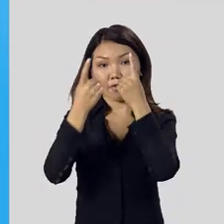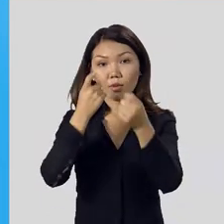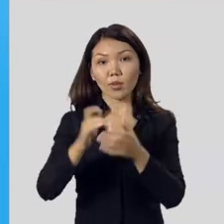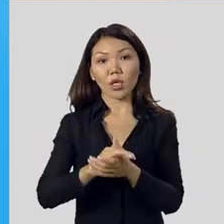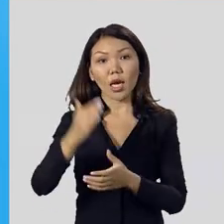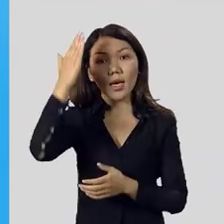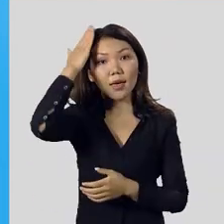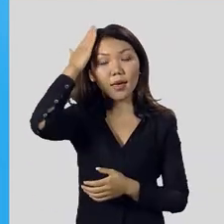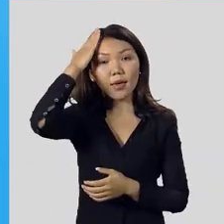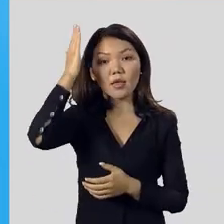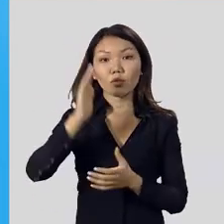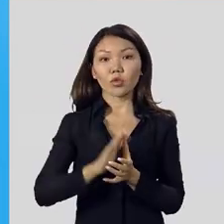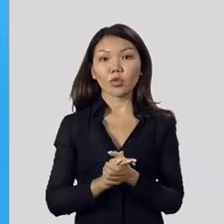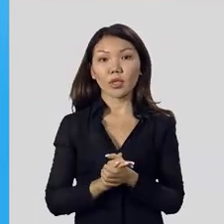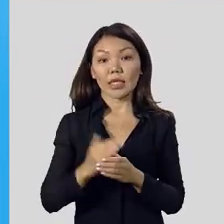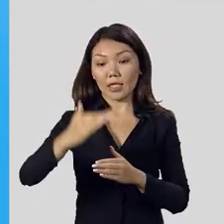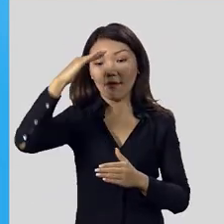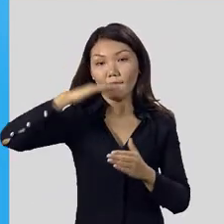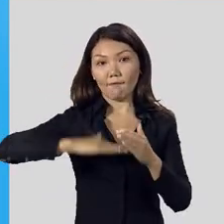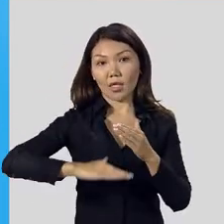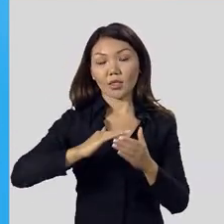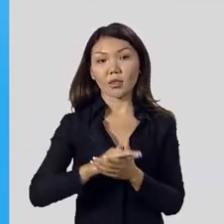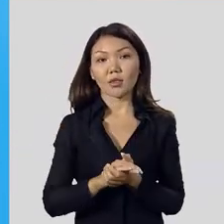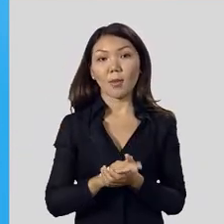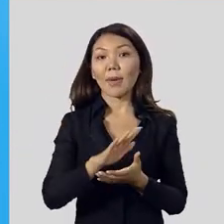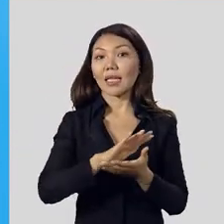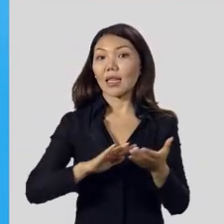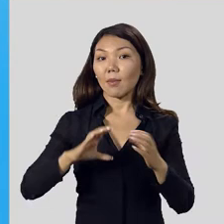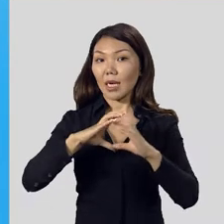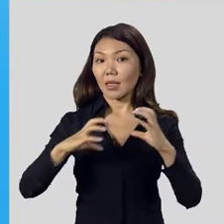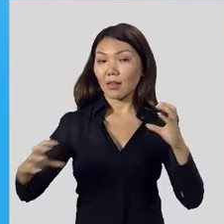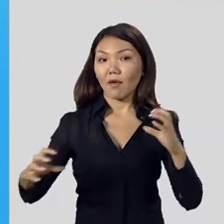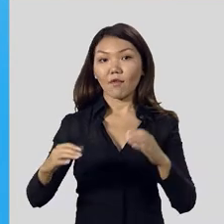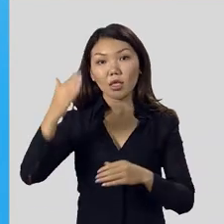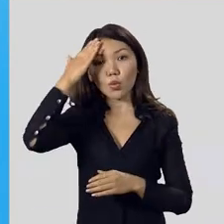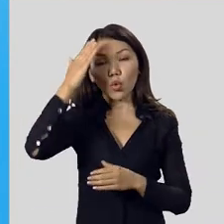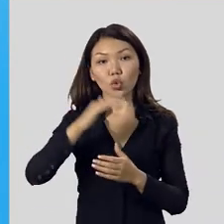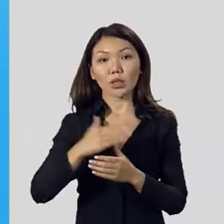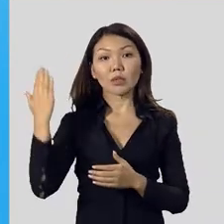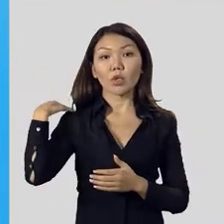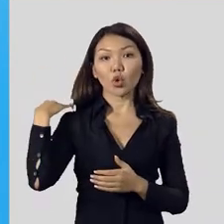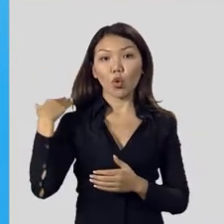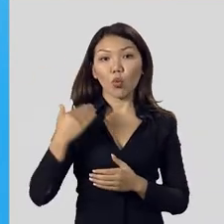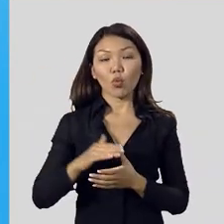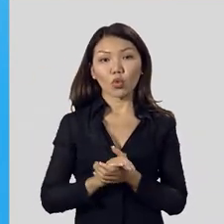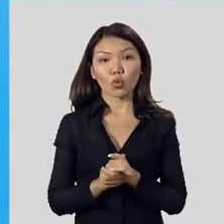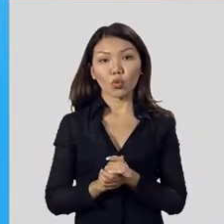коре головного мозга или вниз в продолговатый мозг, к спинному мозгу и к